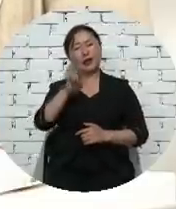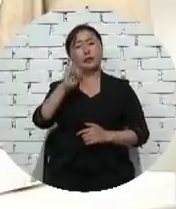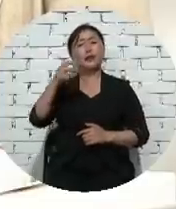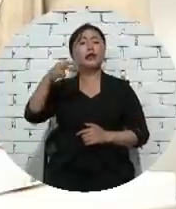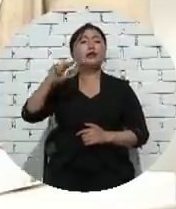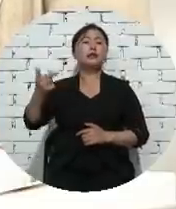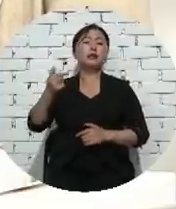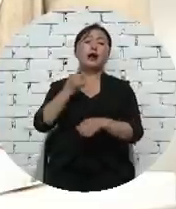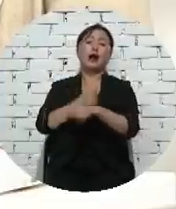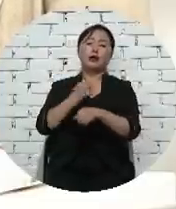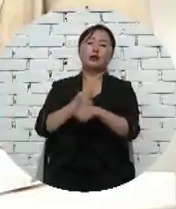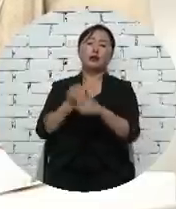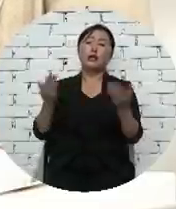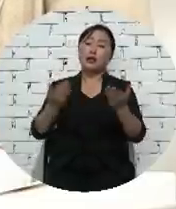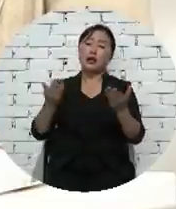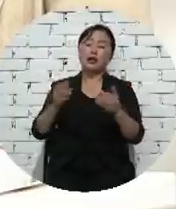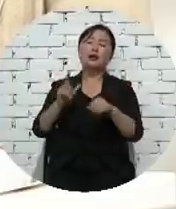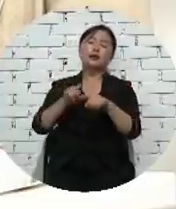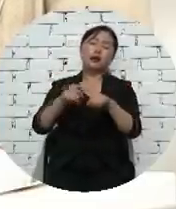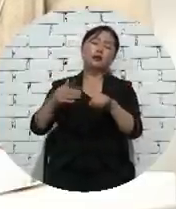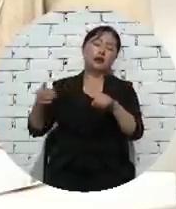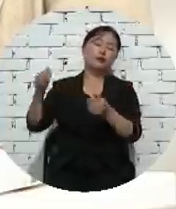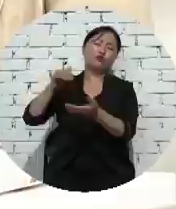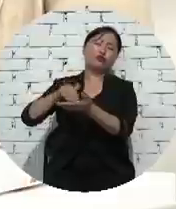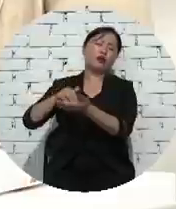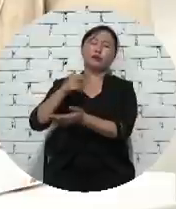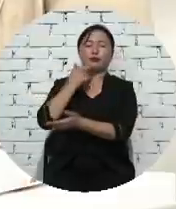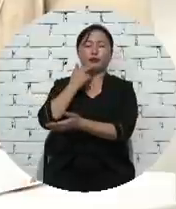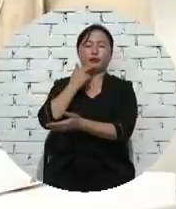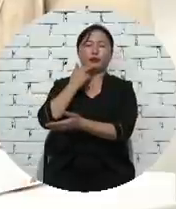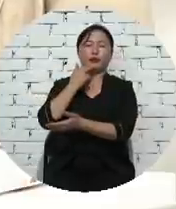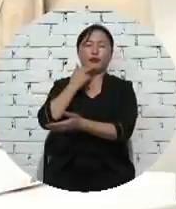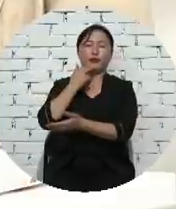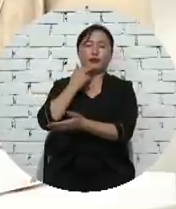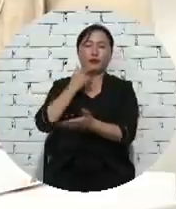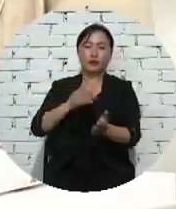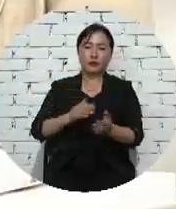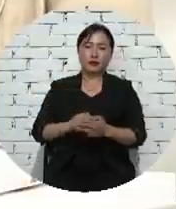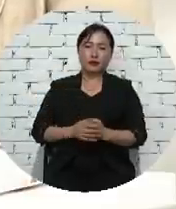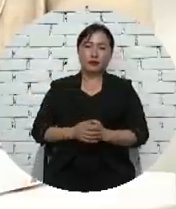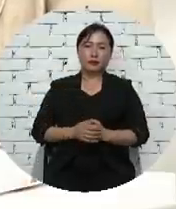끝낸 사건은 지나고 보면 후회가 안 되는 경우가 많고요. 또